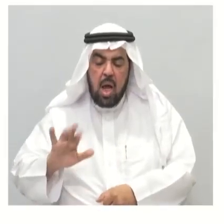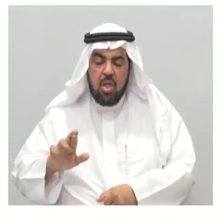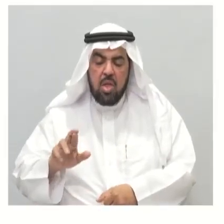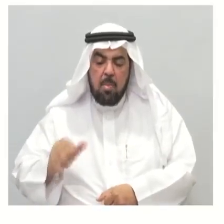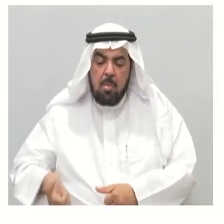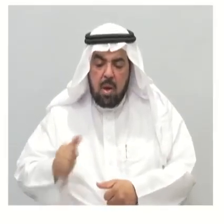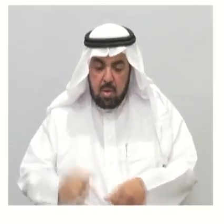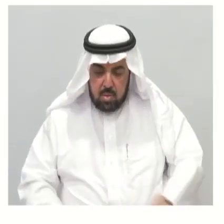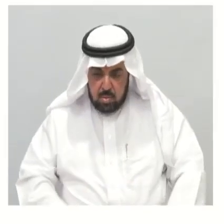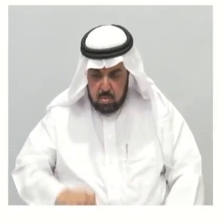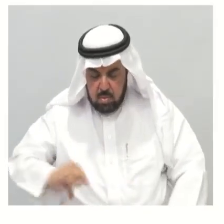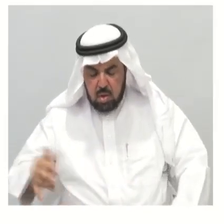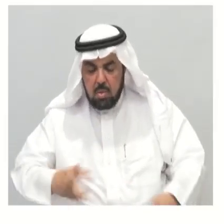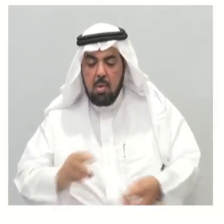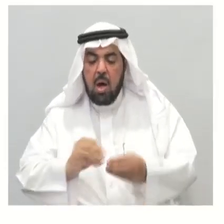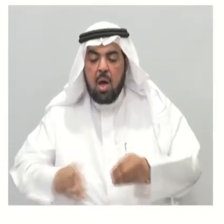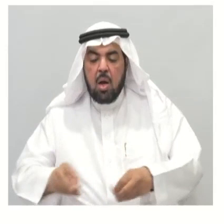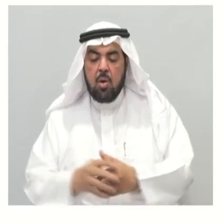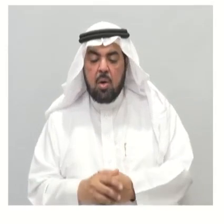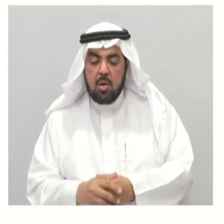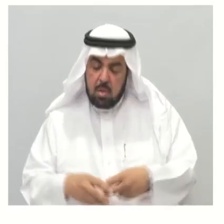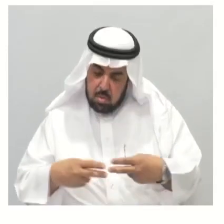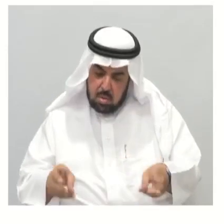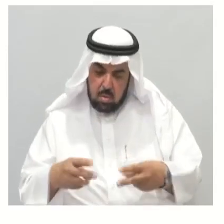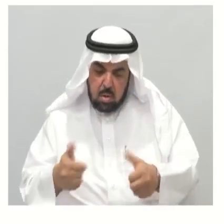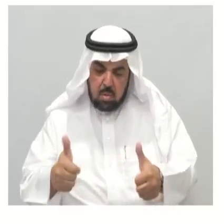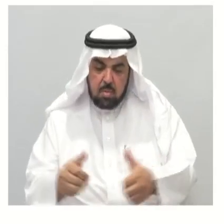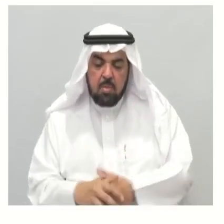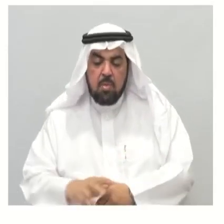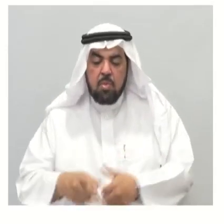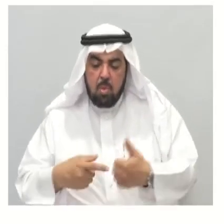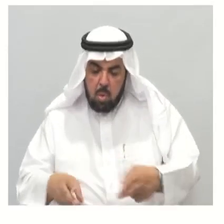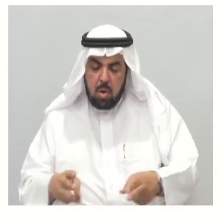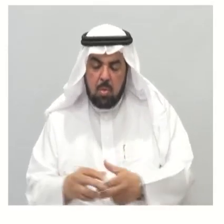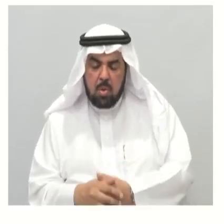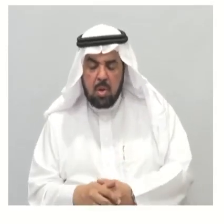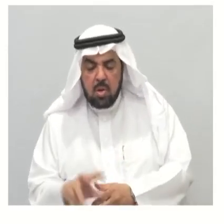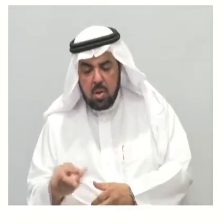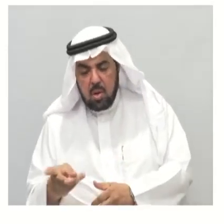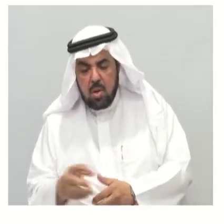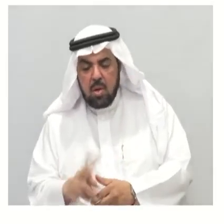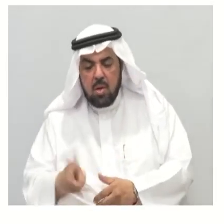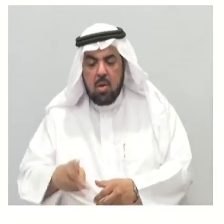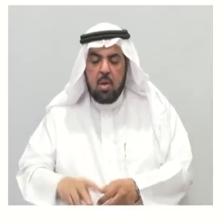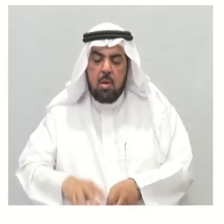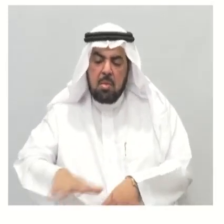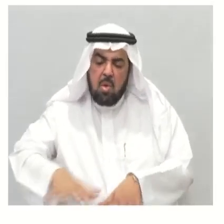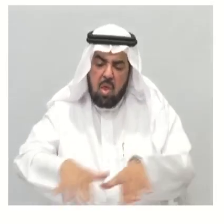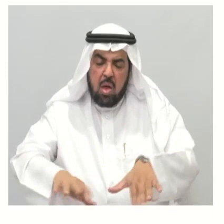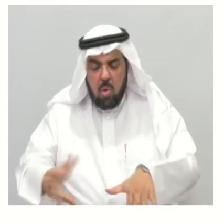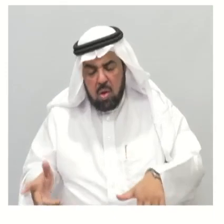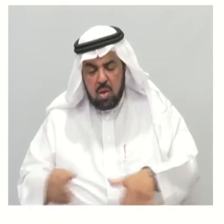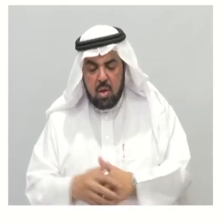أن تتغير من حالة إلى حالة أخرى؟ نعم، أحسنتم، يمكن للمادة أن تتغير من حالة إلى